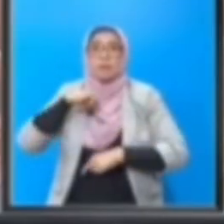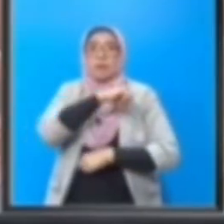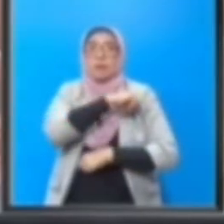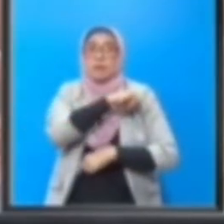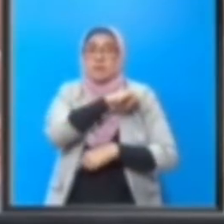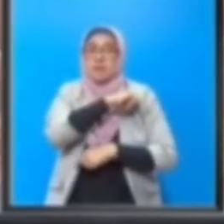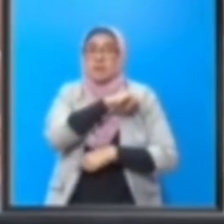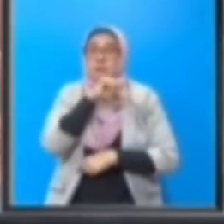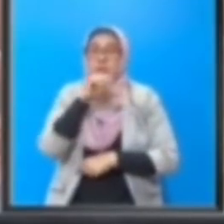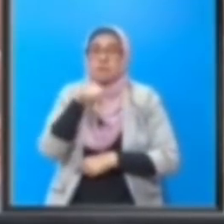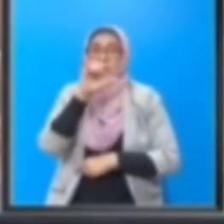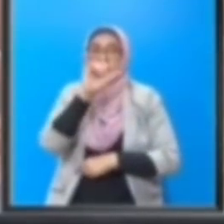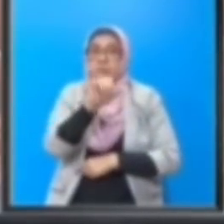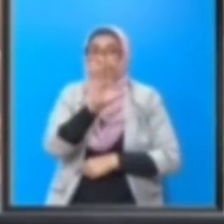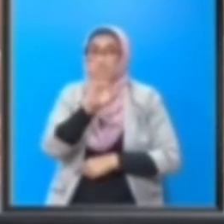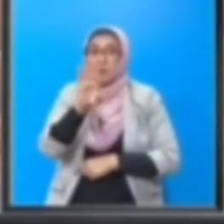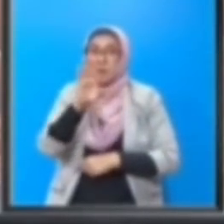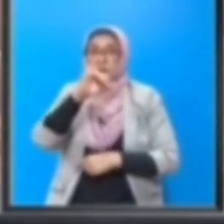aturan mesyuarat pada hari ini.